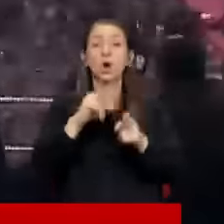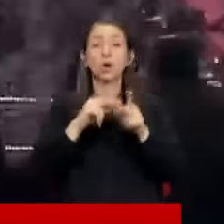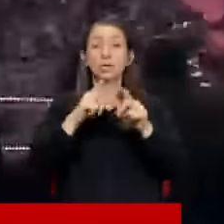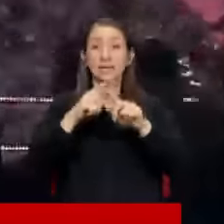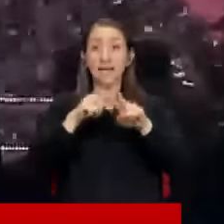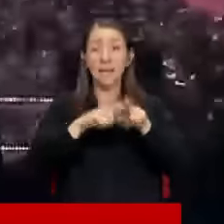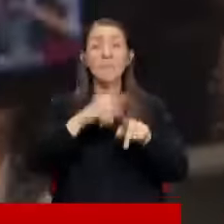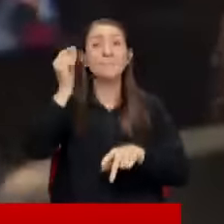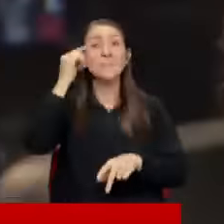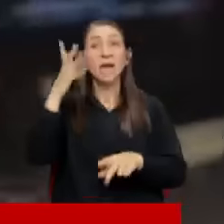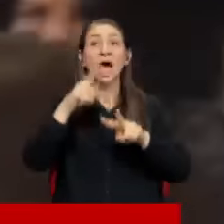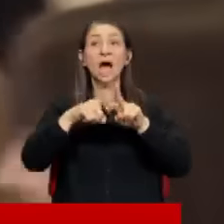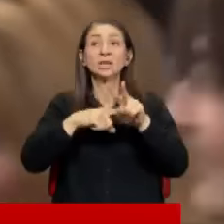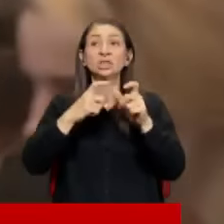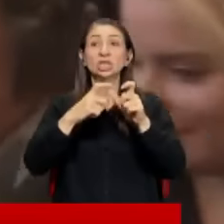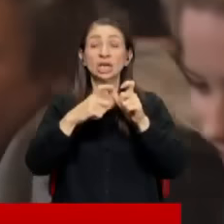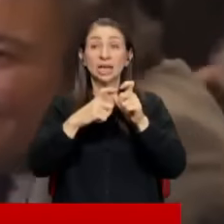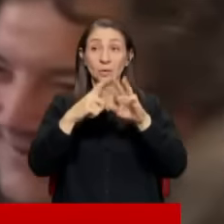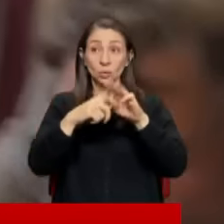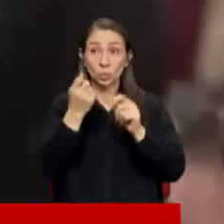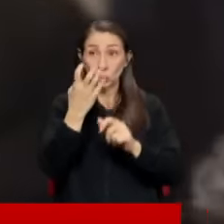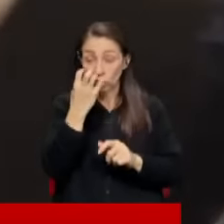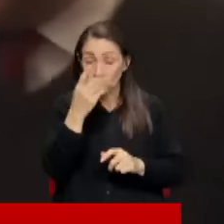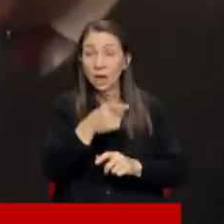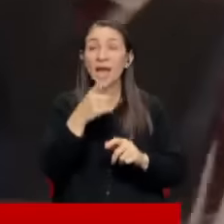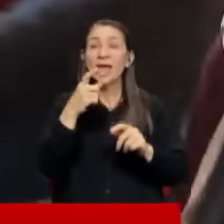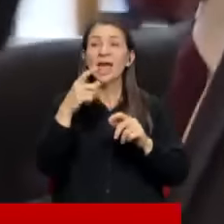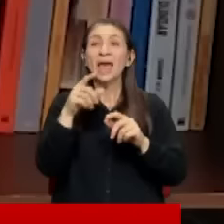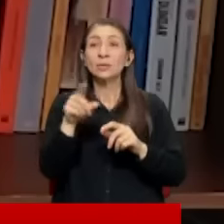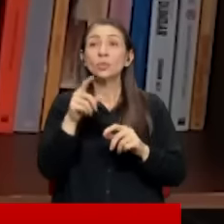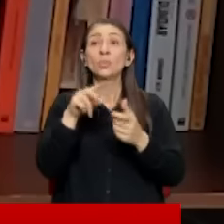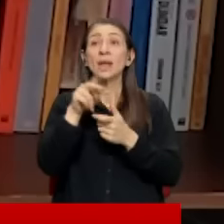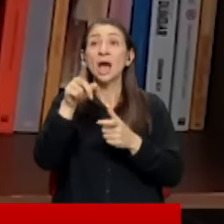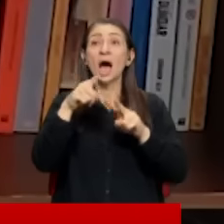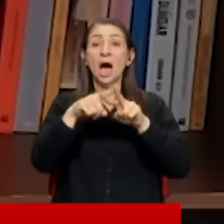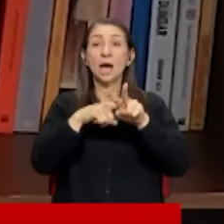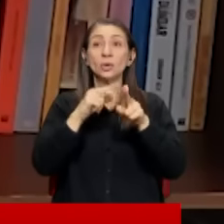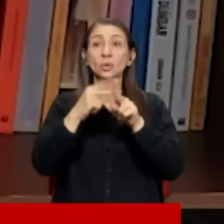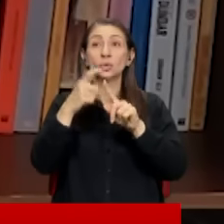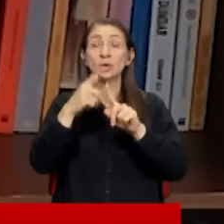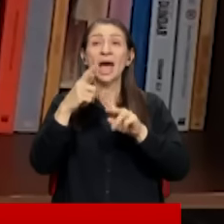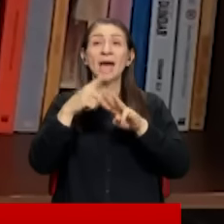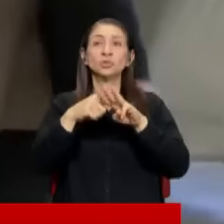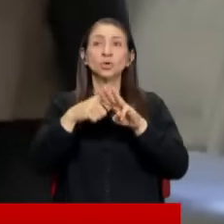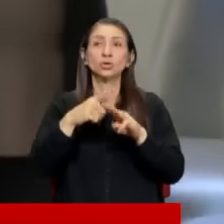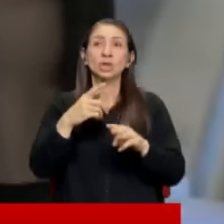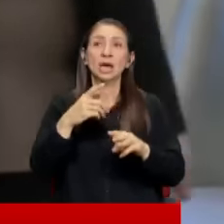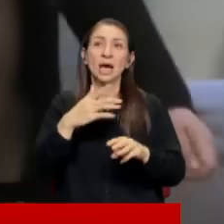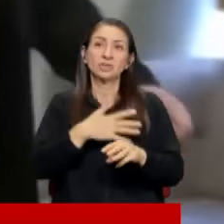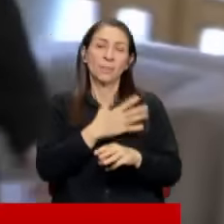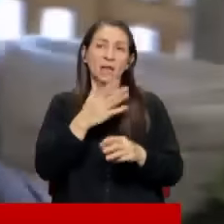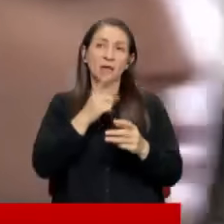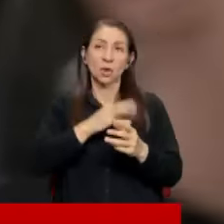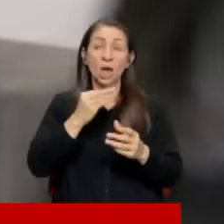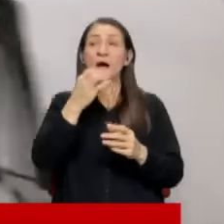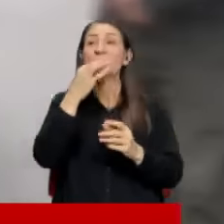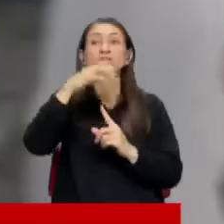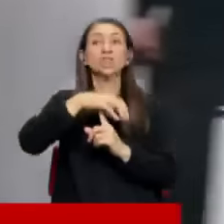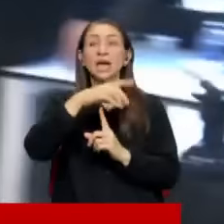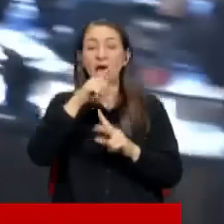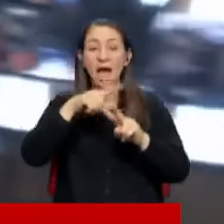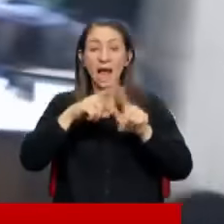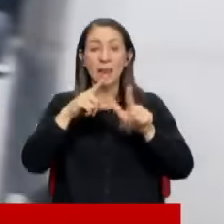Aksu, Bakırköy'de Ayşegül Ovalıoğlu, Esenyurt'ta Ali Gökmen, Ümraniye'de Aykut Erdoğdu CHP'nin adayı oldu. Ankara Çankaya'da ise